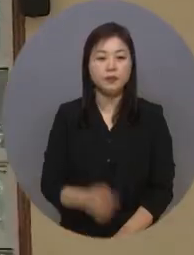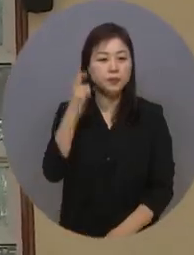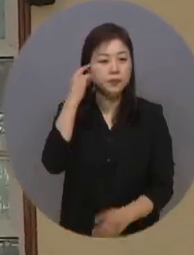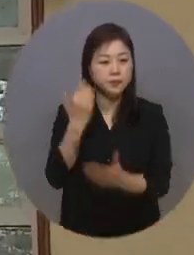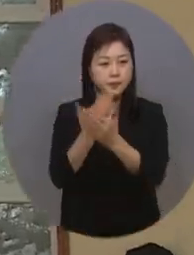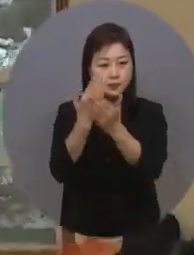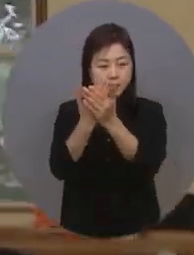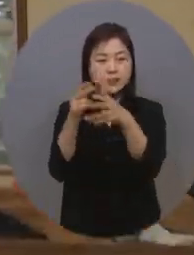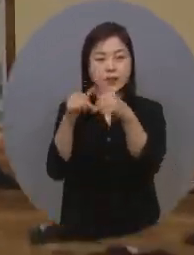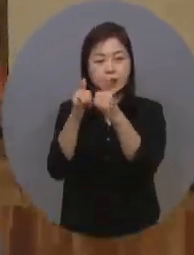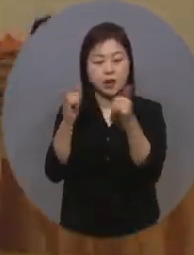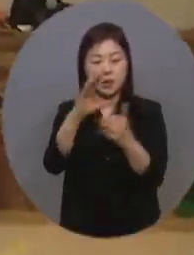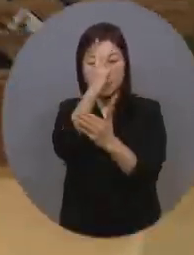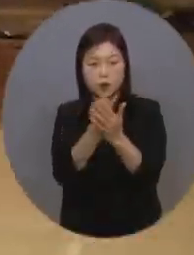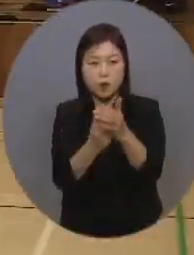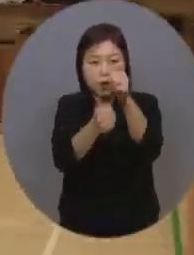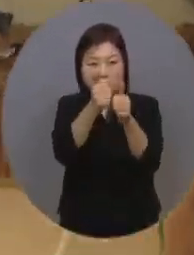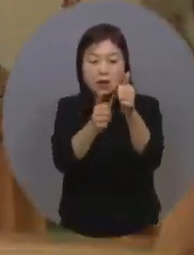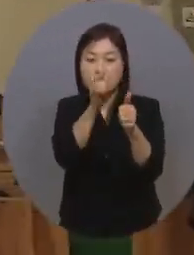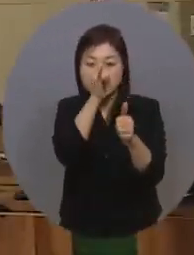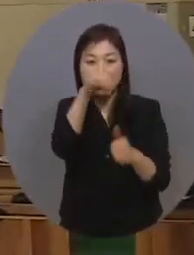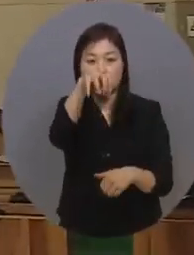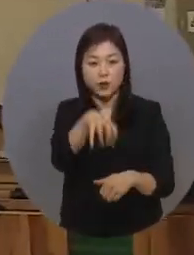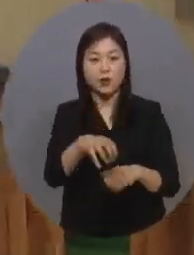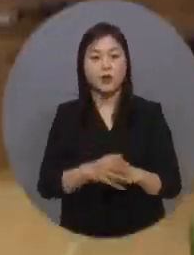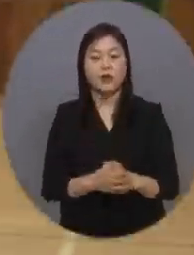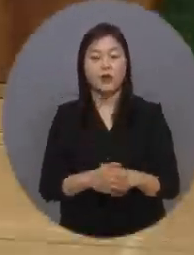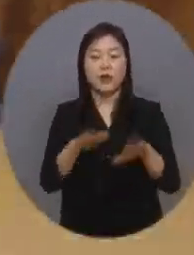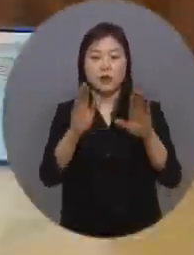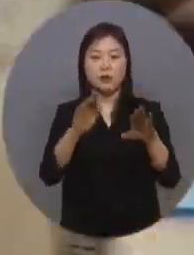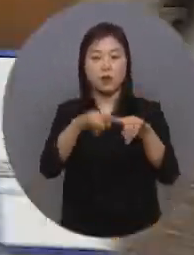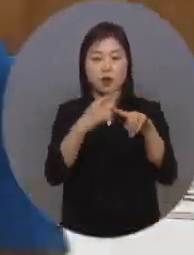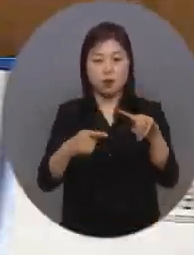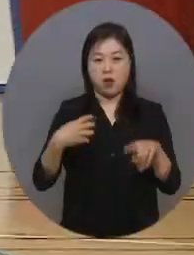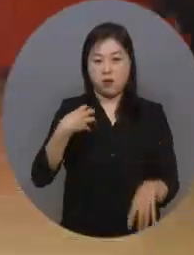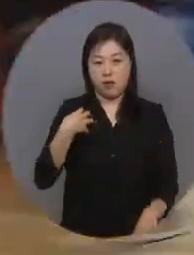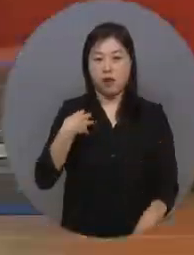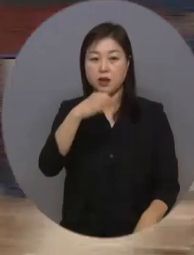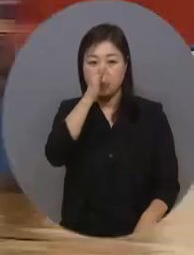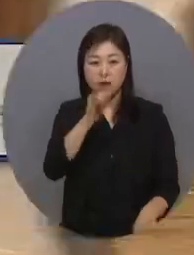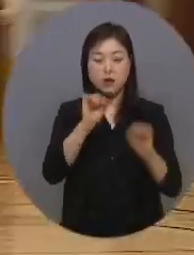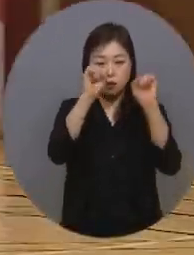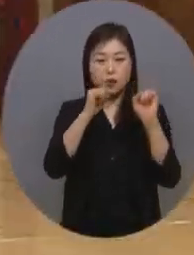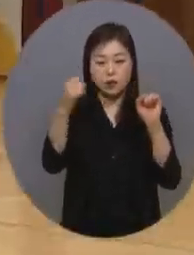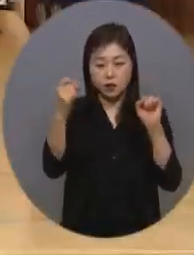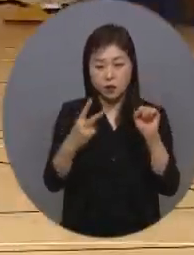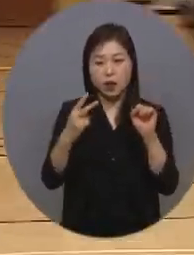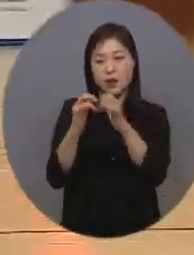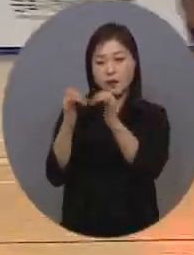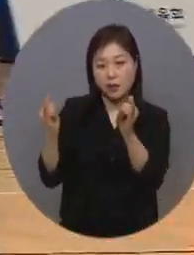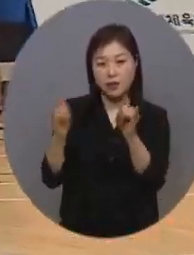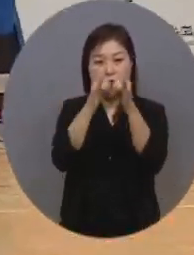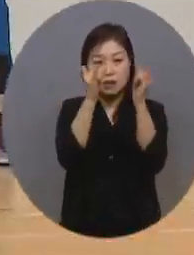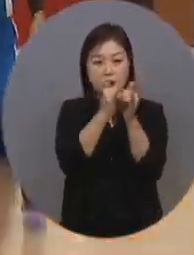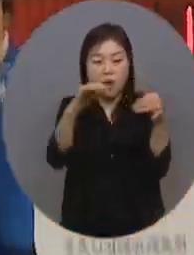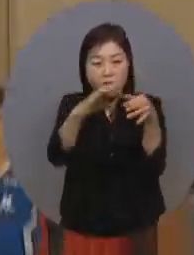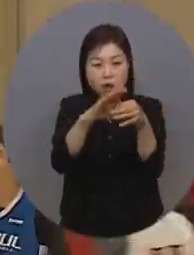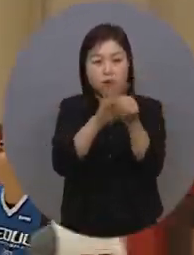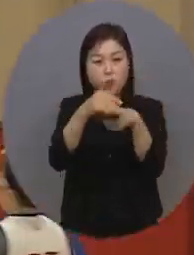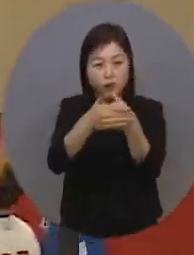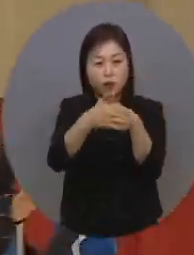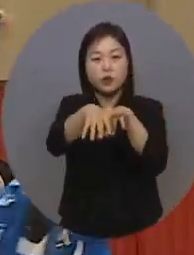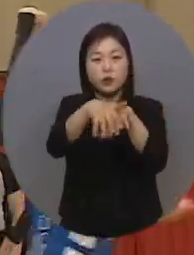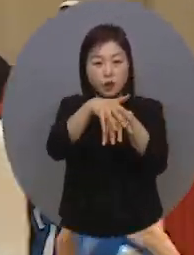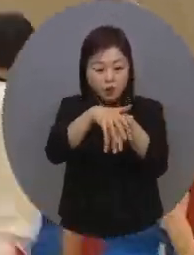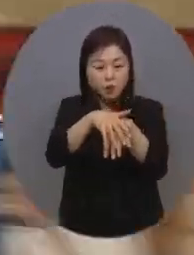발달장애인 농구리그가 한창인 코트 위. 이번 대회를 주관한 스포츠와 사람들 사회적 협동조합은 오랜만에 열리게 된